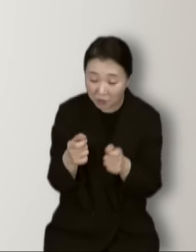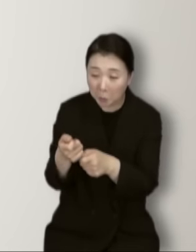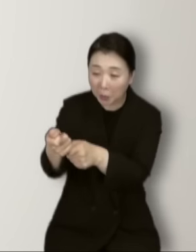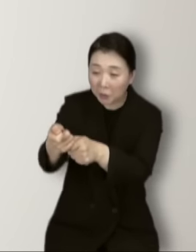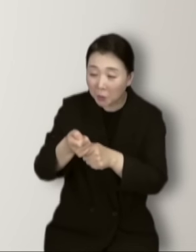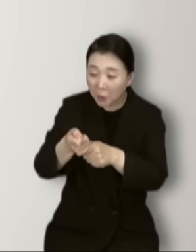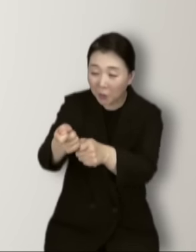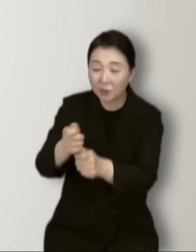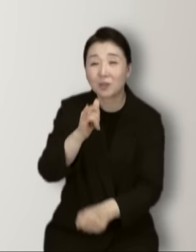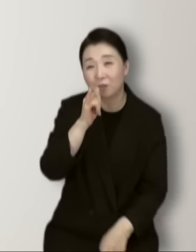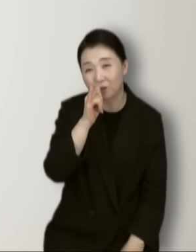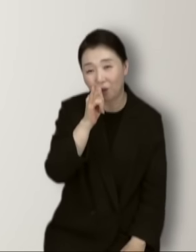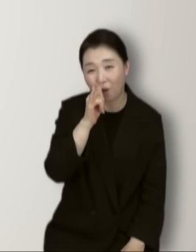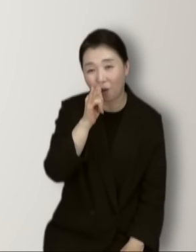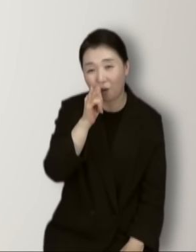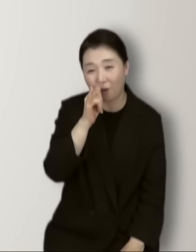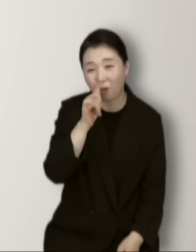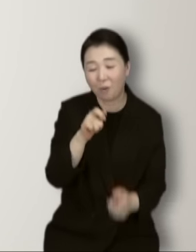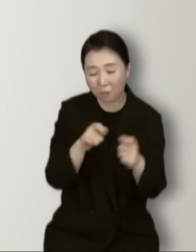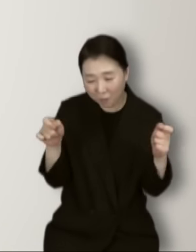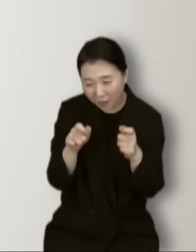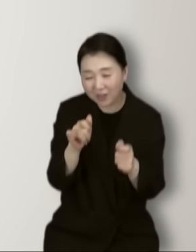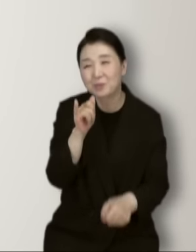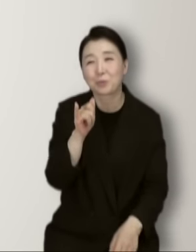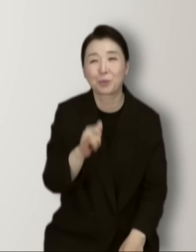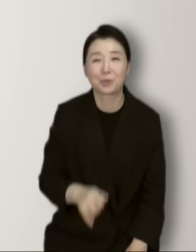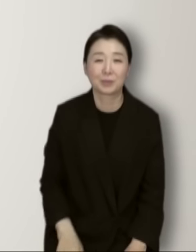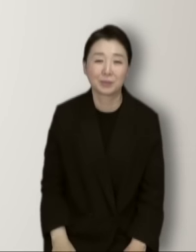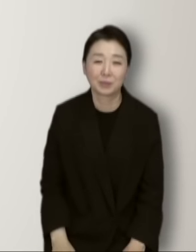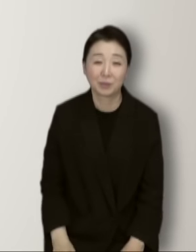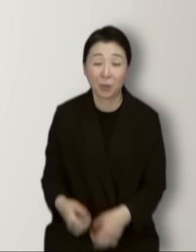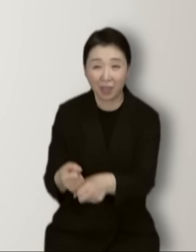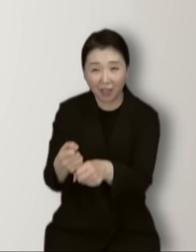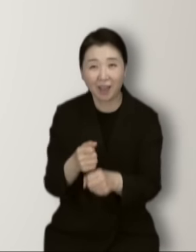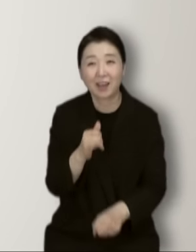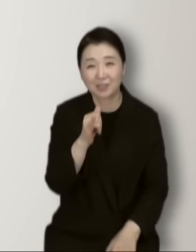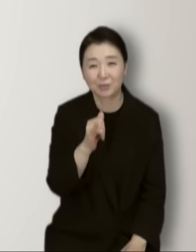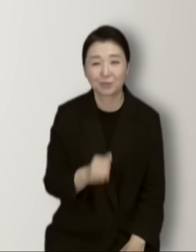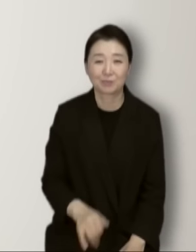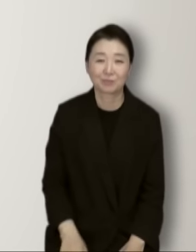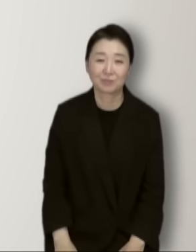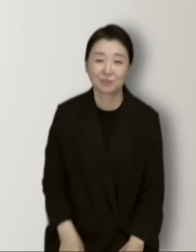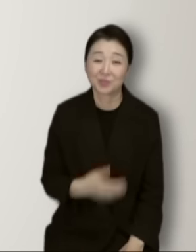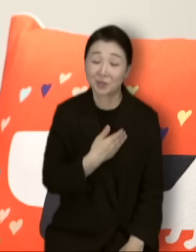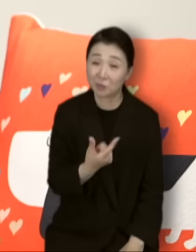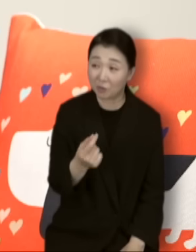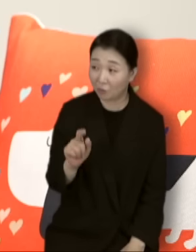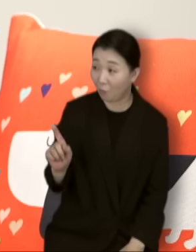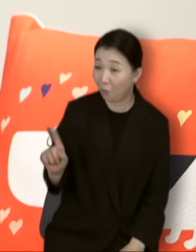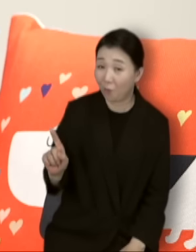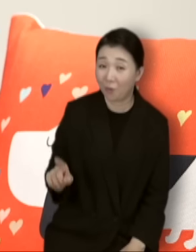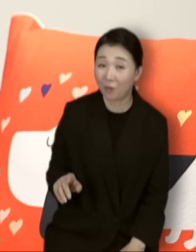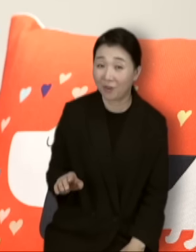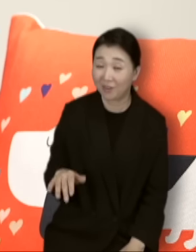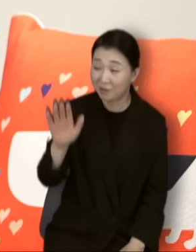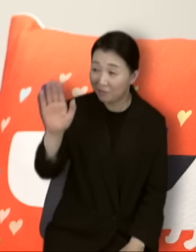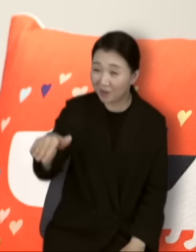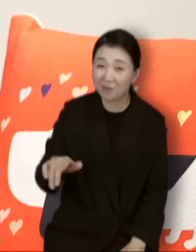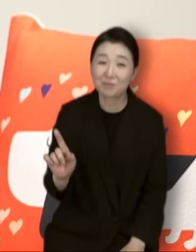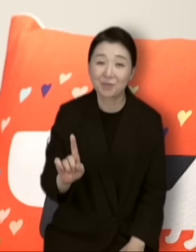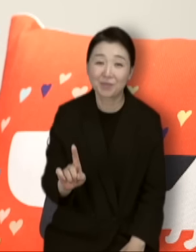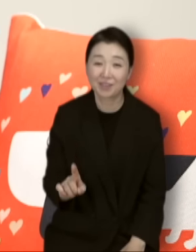계속해서 당겼다가 다시 또 느슨하게 했다가 그것을 그니까 당지 속 계속 하시는 거 같아요 어머